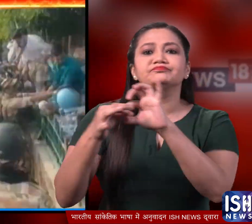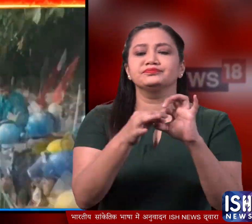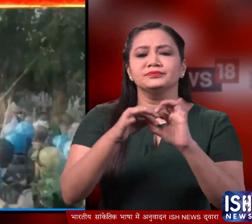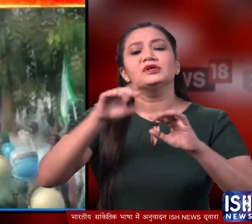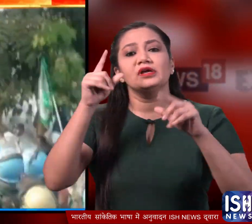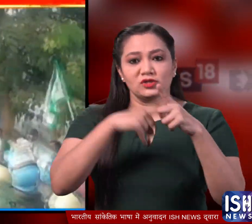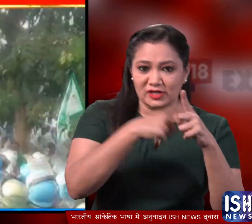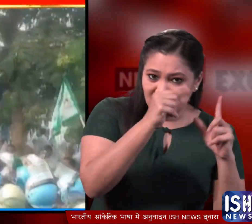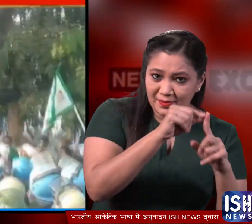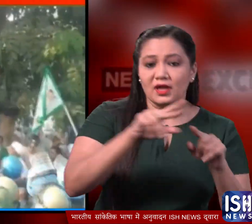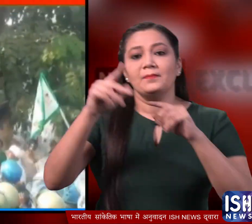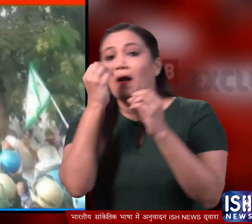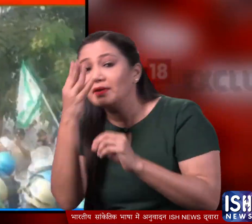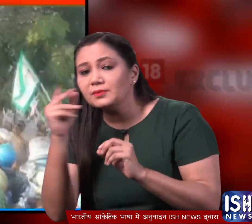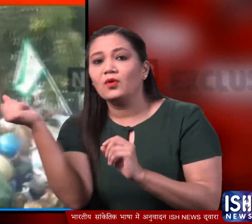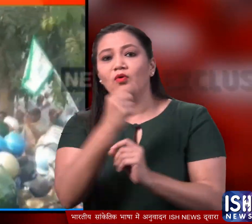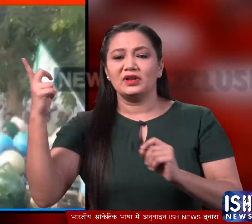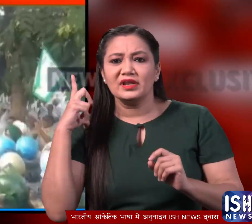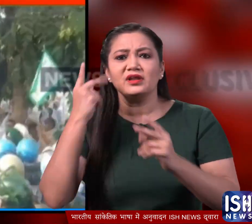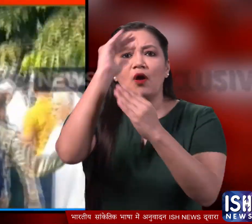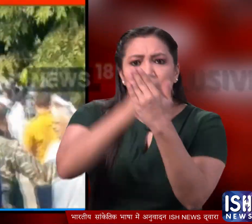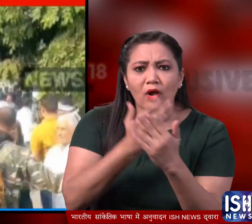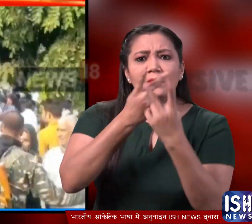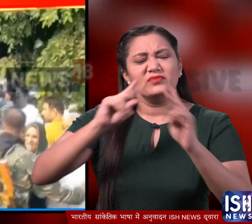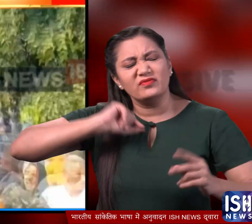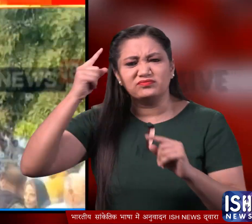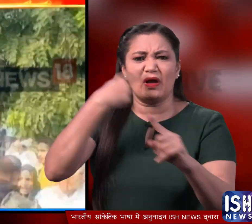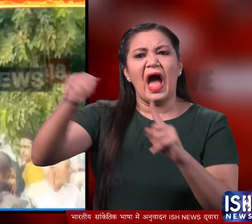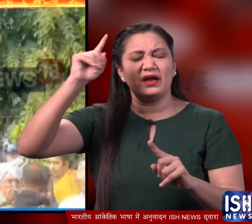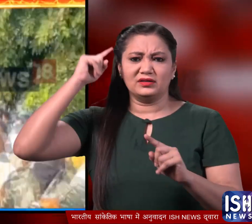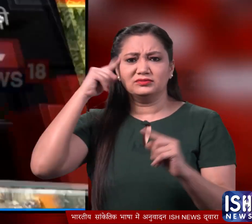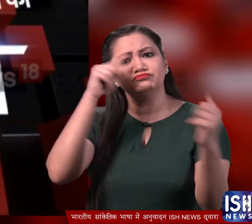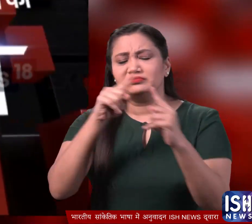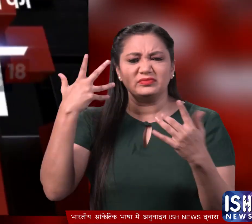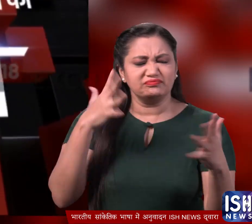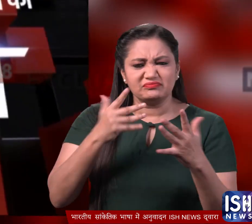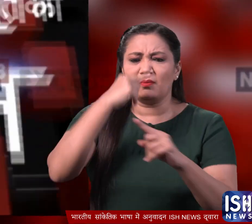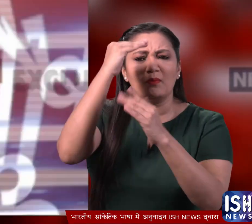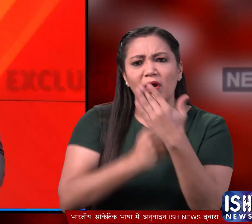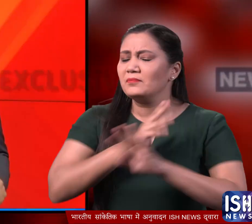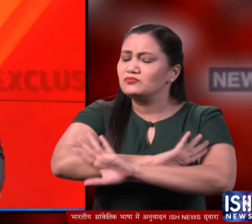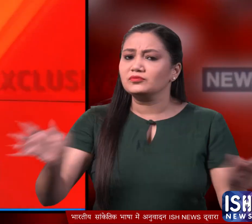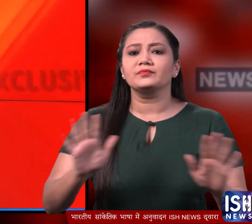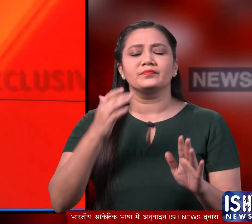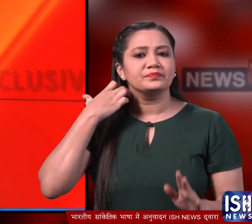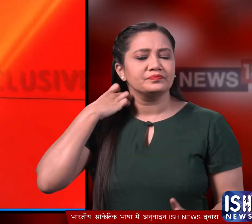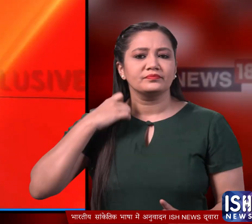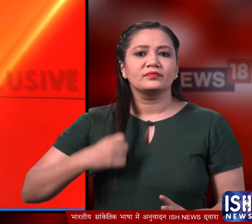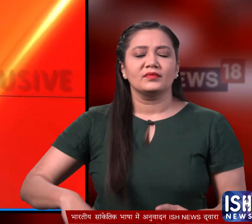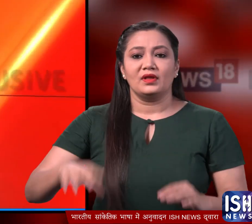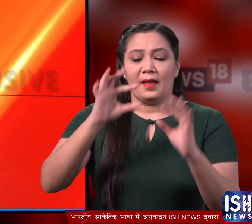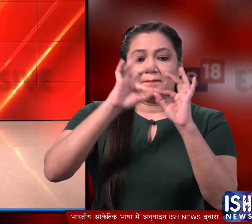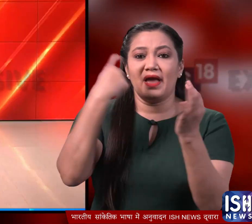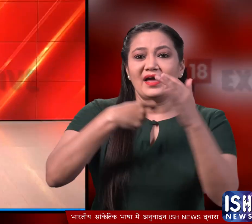کسانوں نے جے جے پی اور بی جے پی کے نتاؤں کے سبھی کارکرموں کا ویرود کرنے کا فیصلہ کیا ہے بیہار کے سمستیپور کے پاس